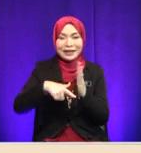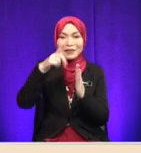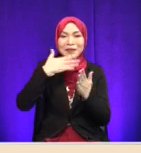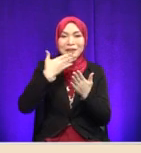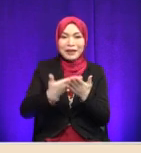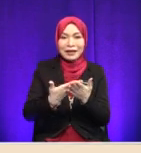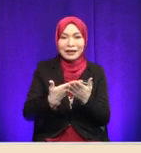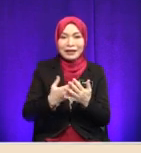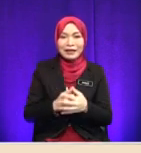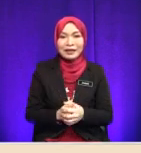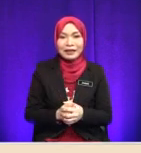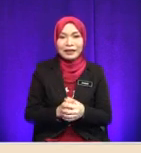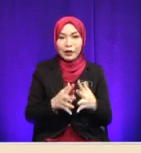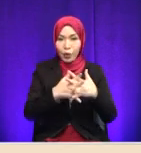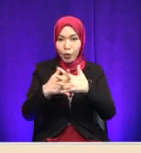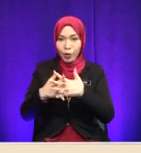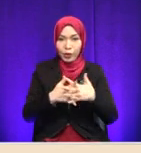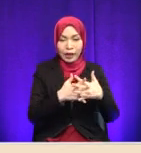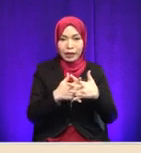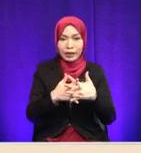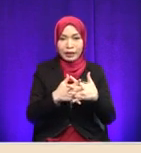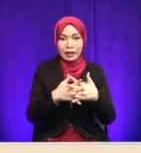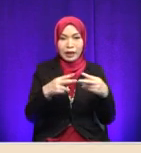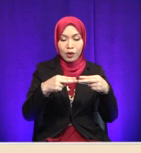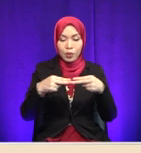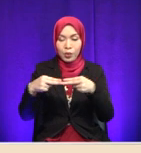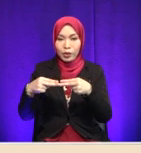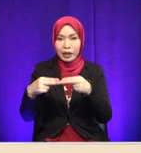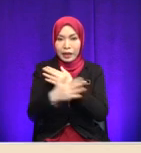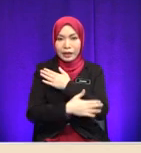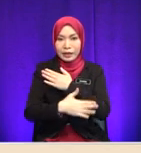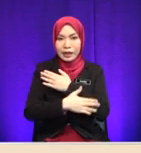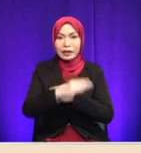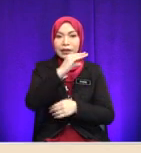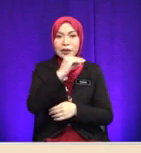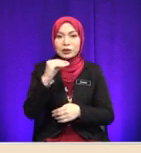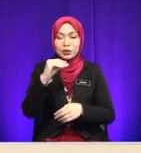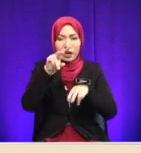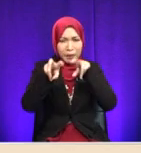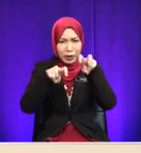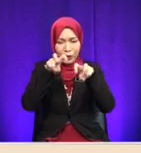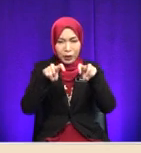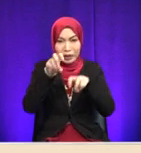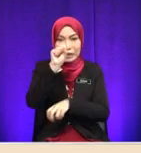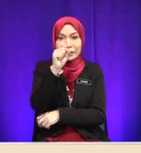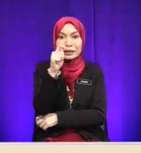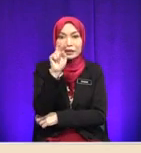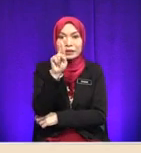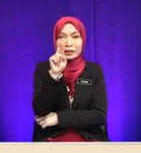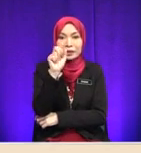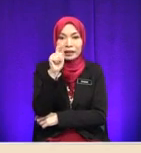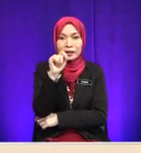kepada Malaysia dan kedua-dua negara tersebut serta meneroka kerjasama strategik baharu dalam sektor perdagangan dan